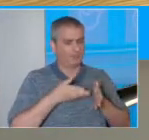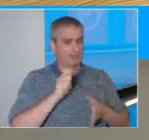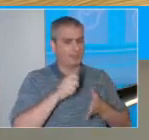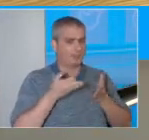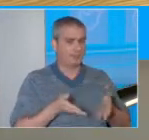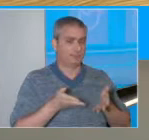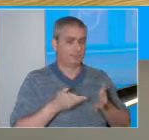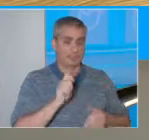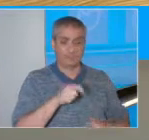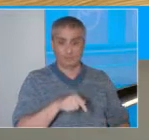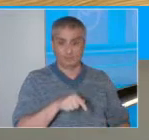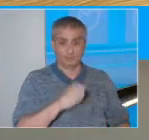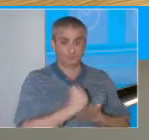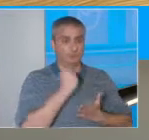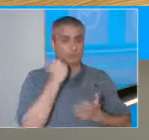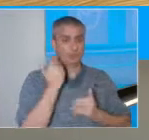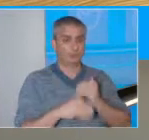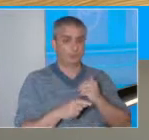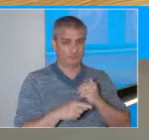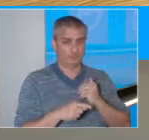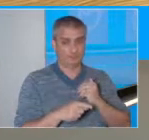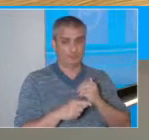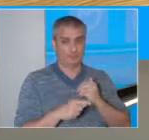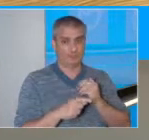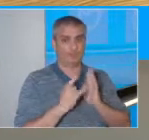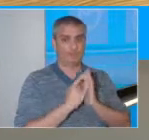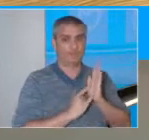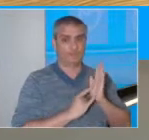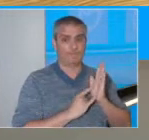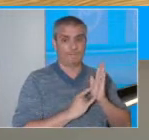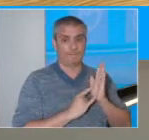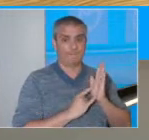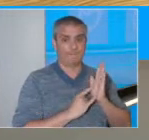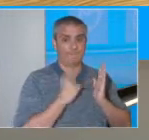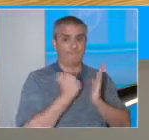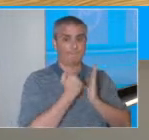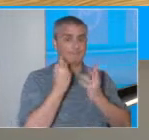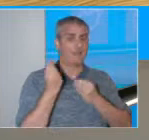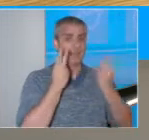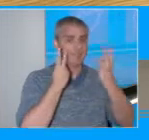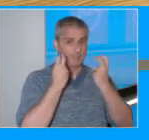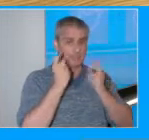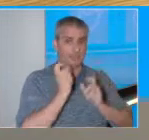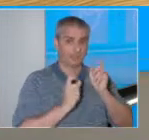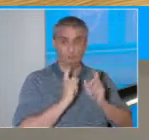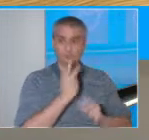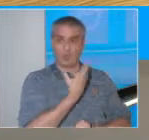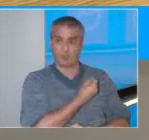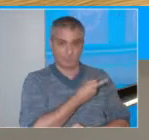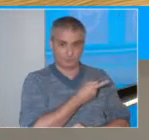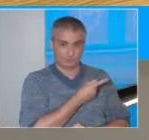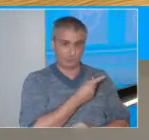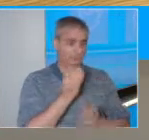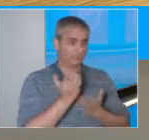תחילה. הכנסת אישרה סופית את החוק שלמעשה יעביר מידע על אנשים שלא התחסנו